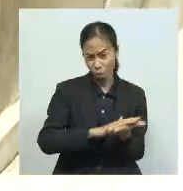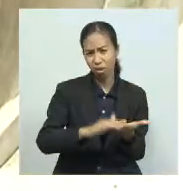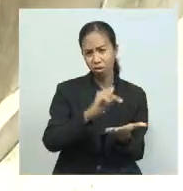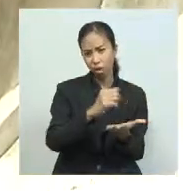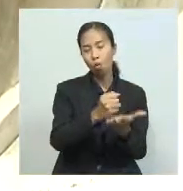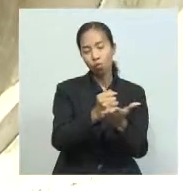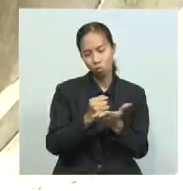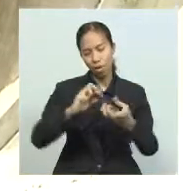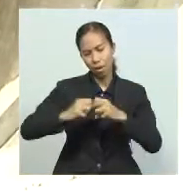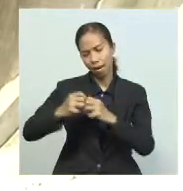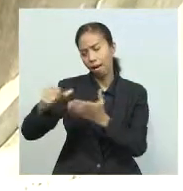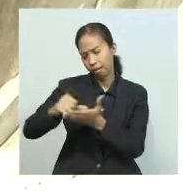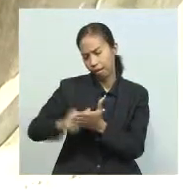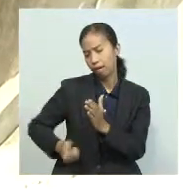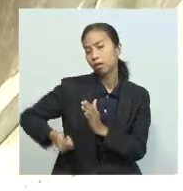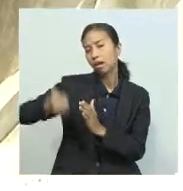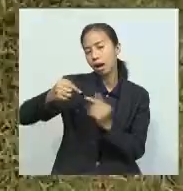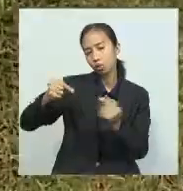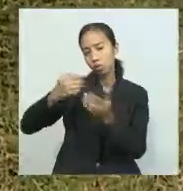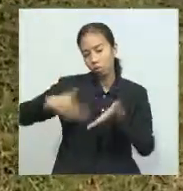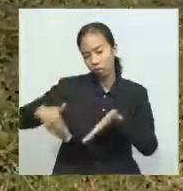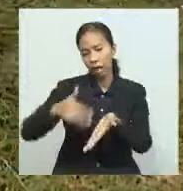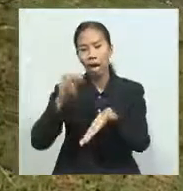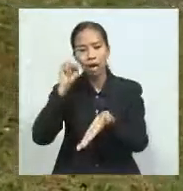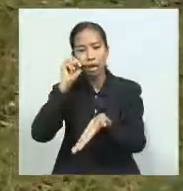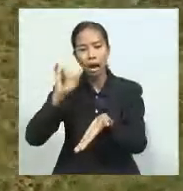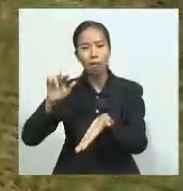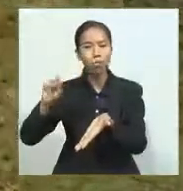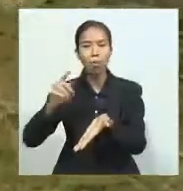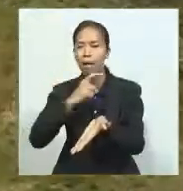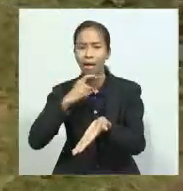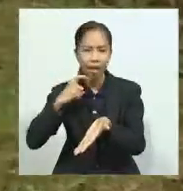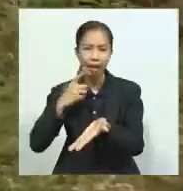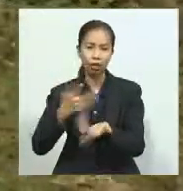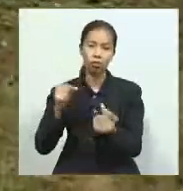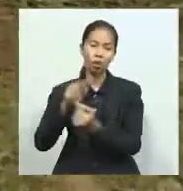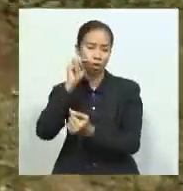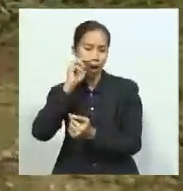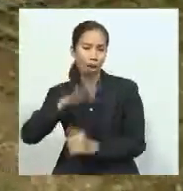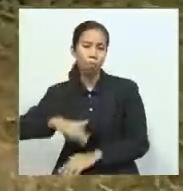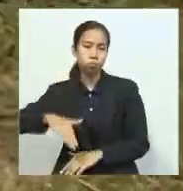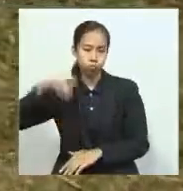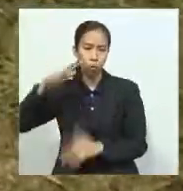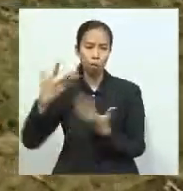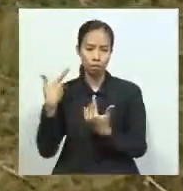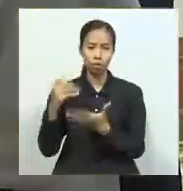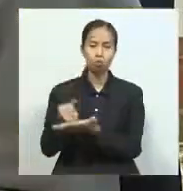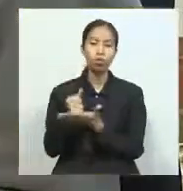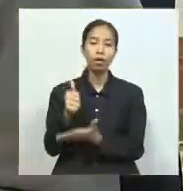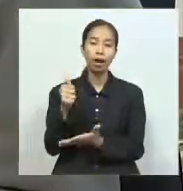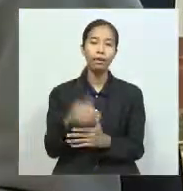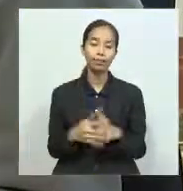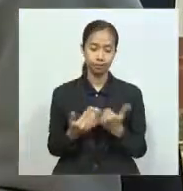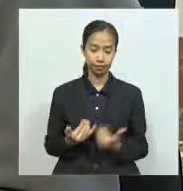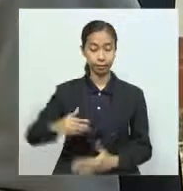ำในลุ่มน้ำยมนั้นขาดแล้วก็แก้ปัญหาในช่วงหน้าน้ำหลากได้มาดูทางด้านทหารบ้างครับวันนี้ท